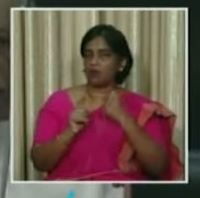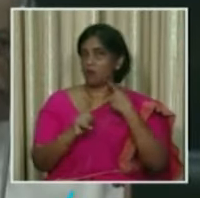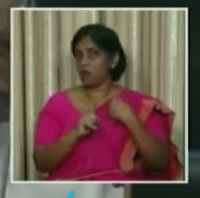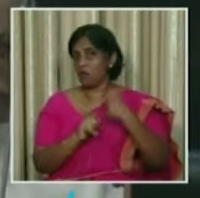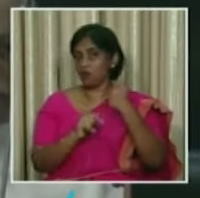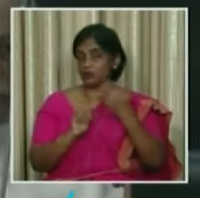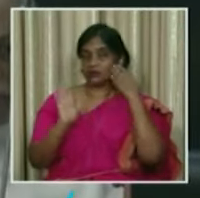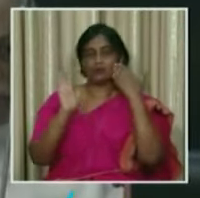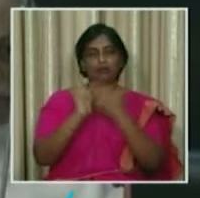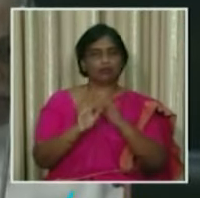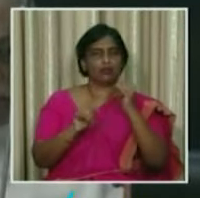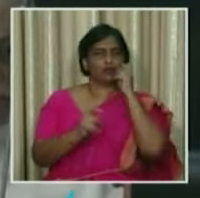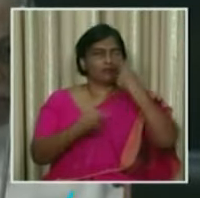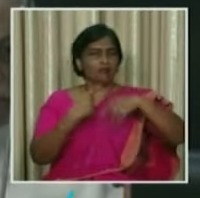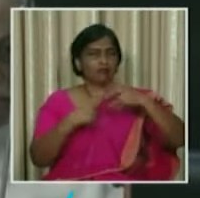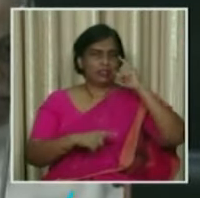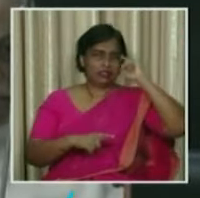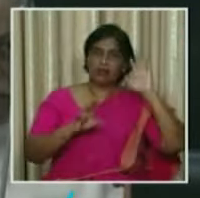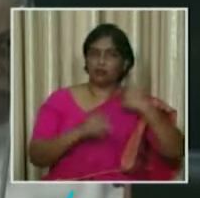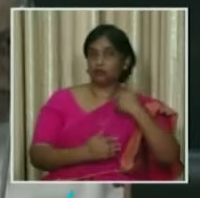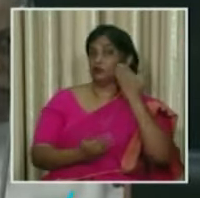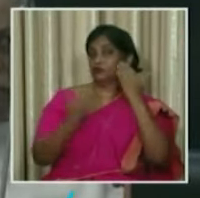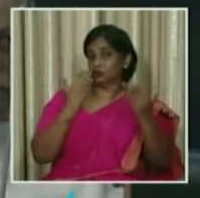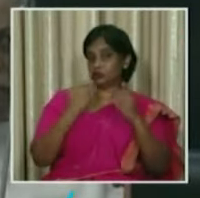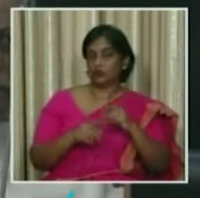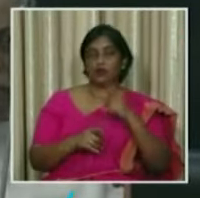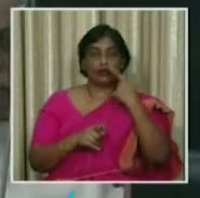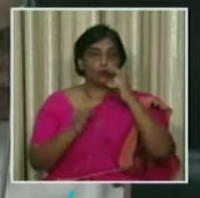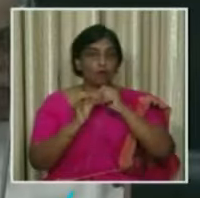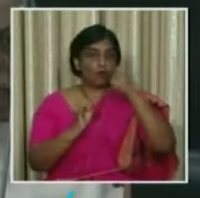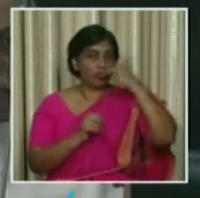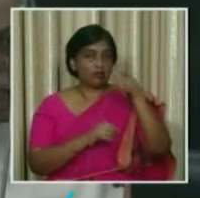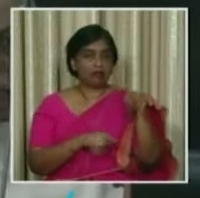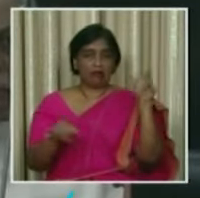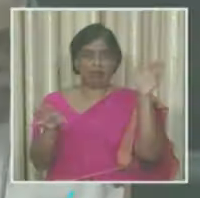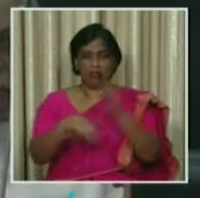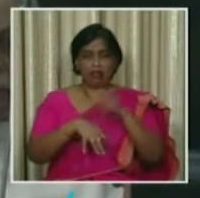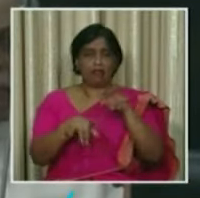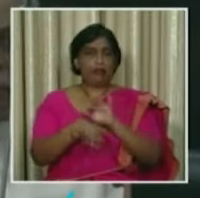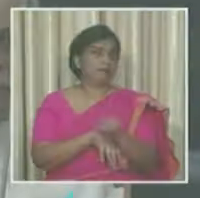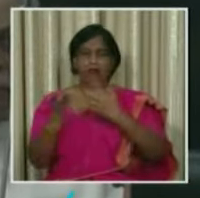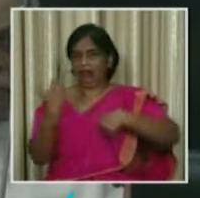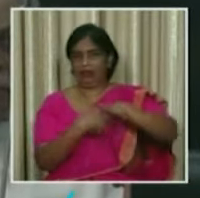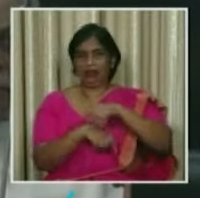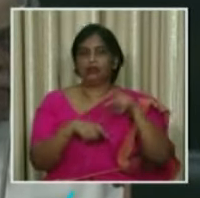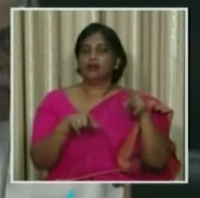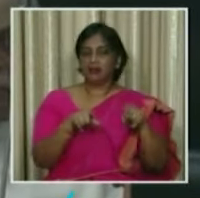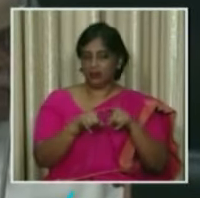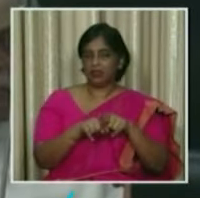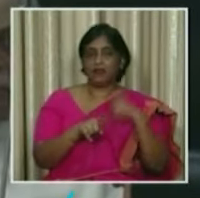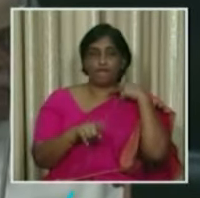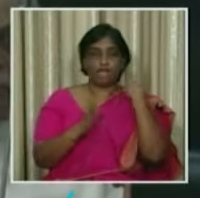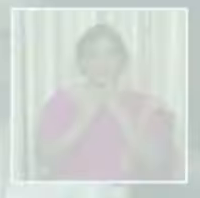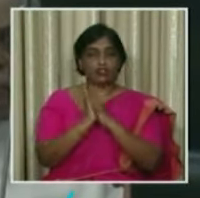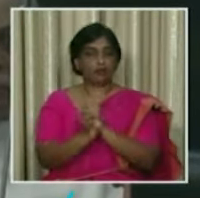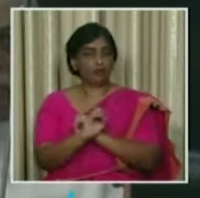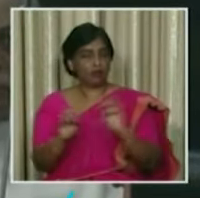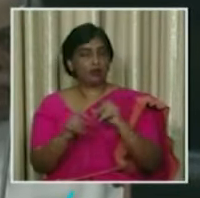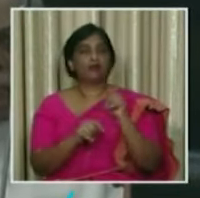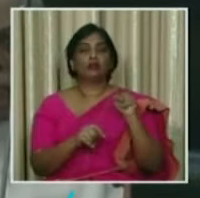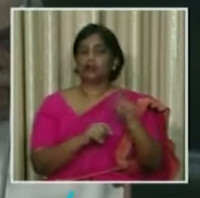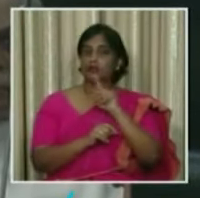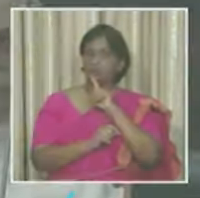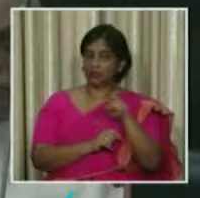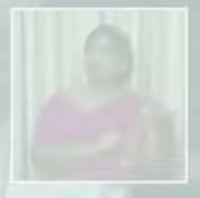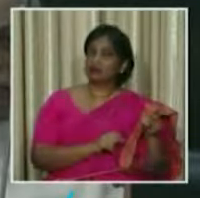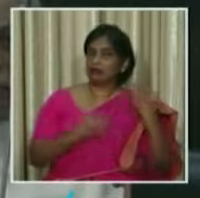සුභාරංචයේදී සමහරු කලබල වුණ විදිය අප දැක්කා. භූමි තෙල් ගෑවුණු ගැරන්ඩියන් වගේ ඒ අය හැසිරුණේ. සෝෂල් මීඩියා භාෂාවෙන් කියනවා නම්